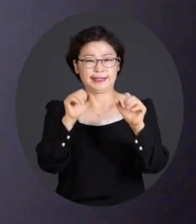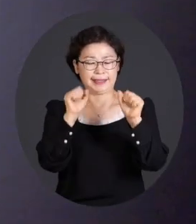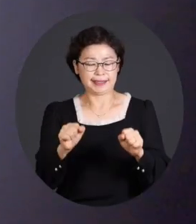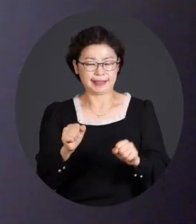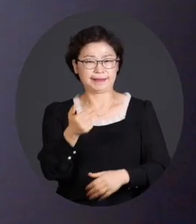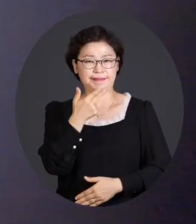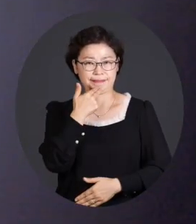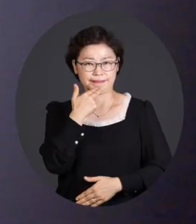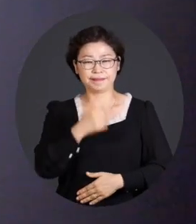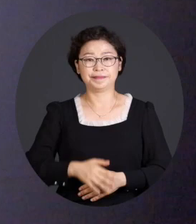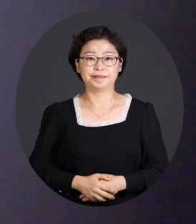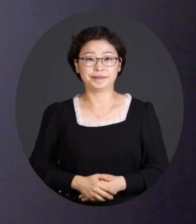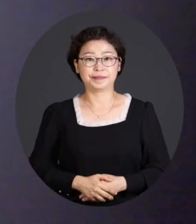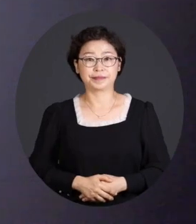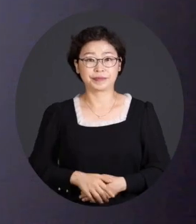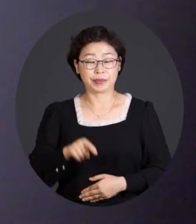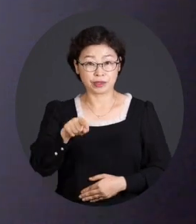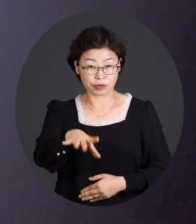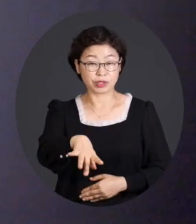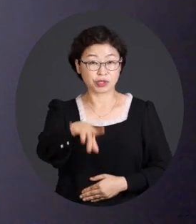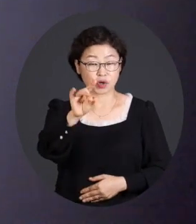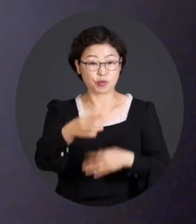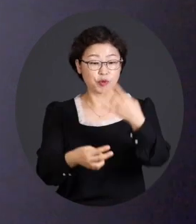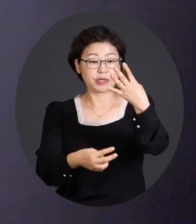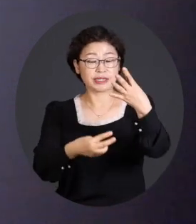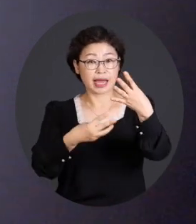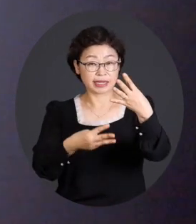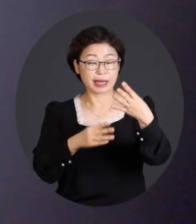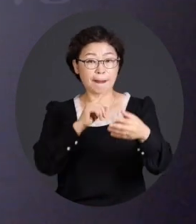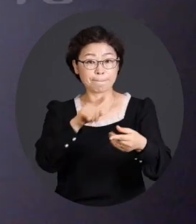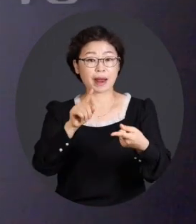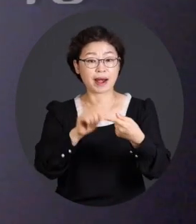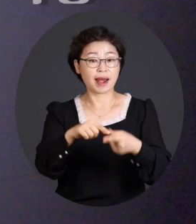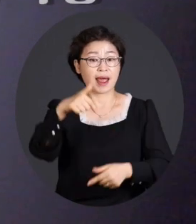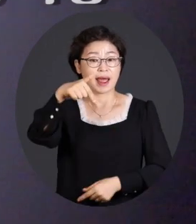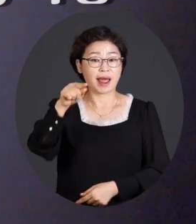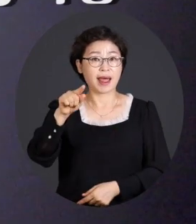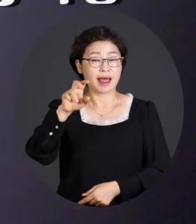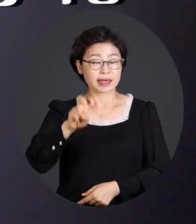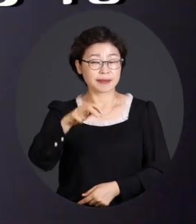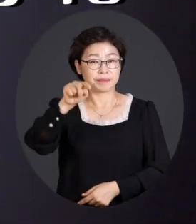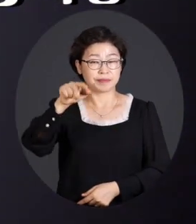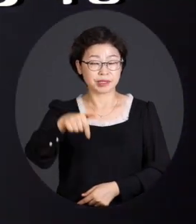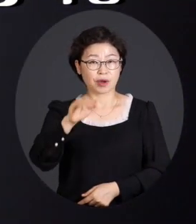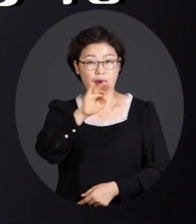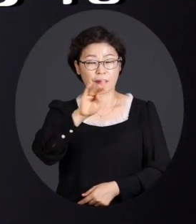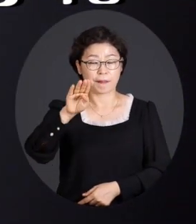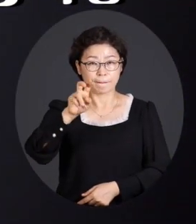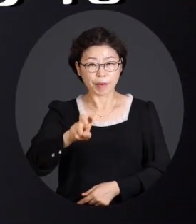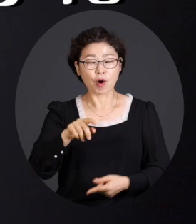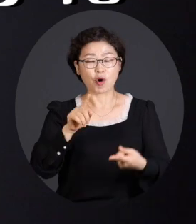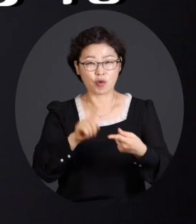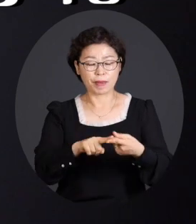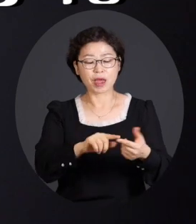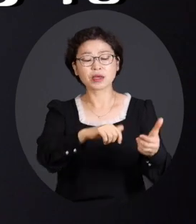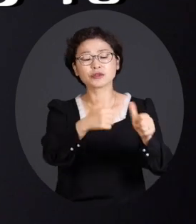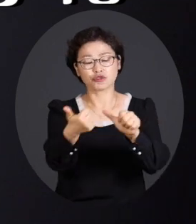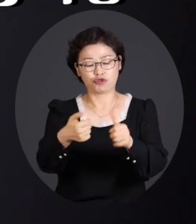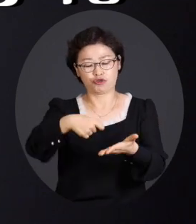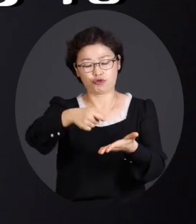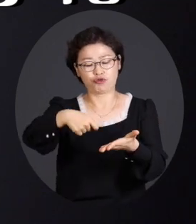없습니다. 일본에서 최초로 이 4.3을 조명한 까마귀의 죽음이라는 소설 쓴 김석범